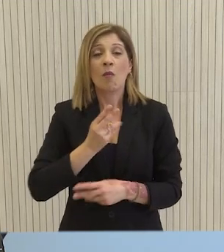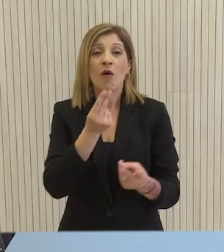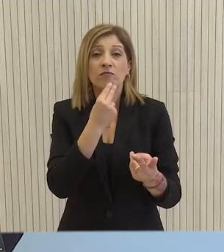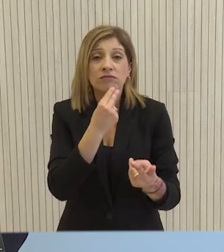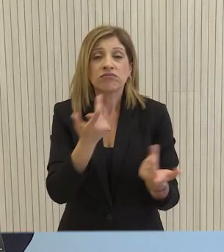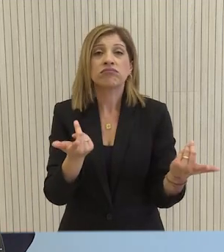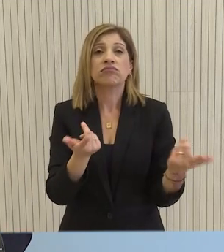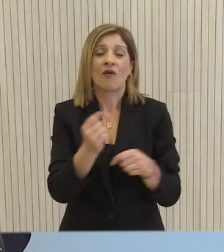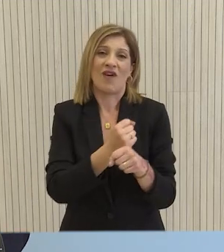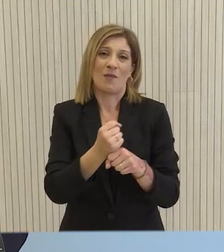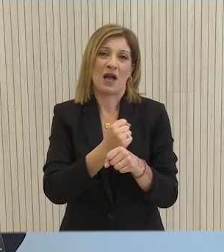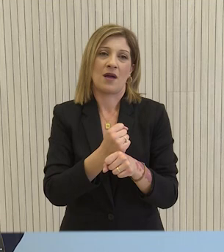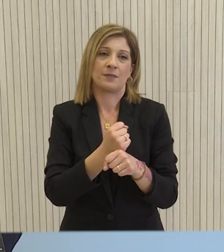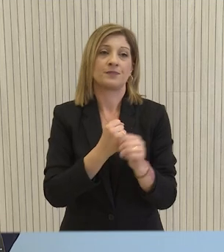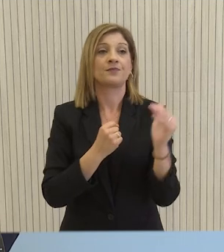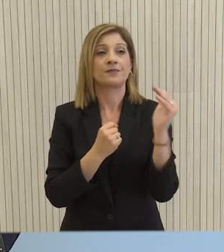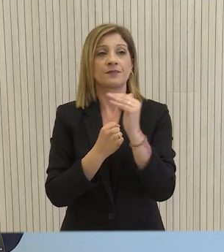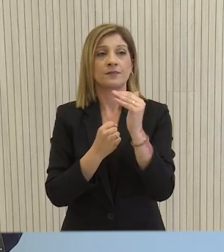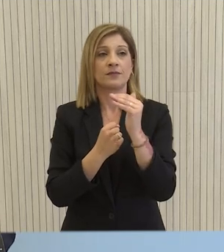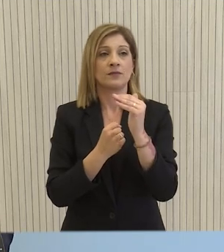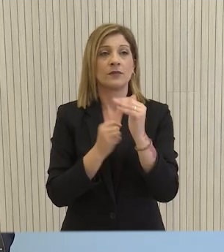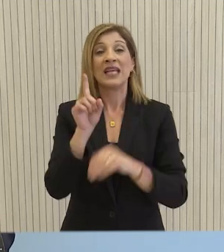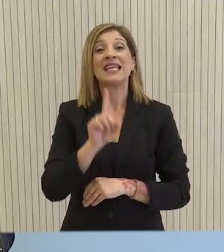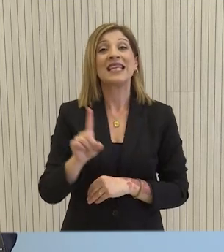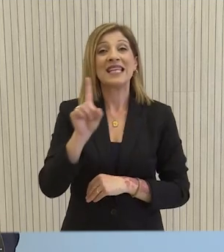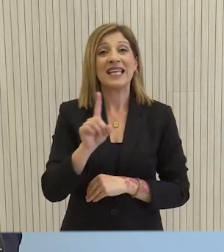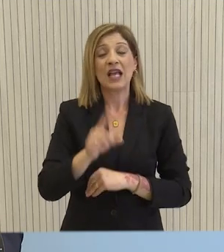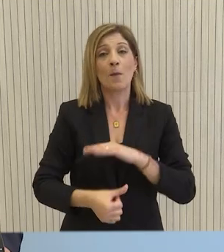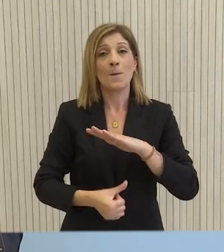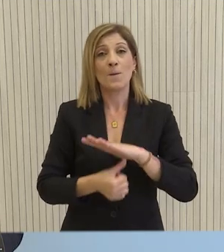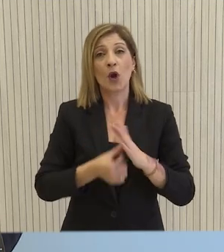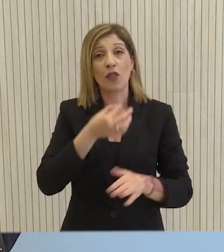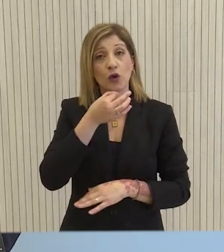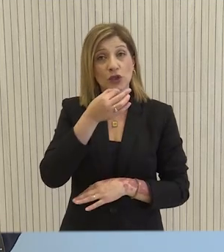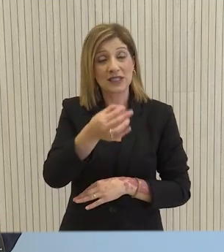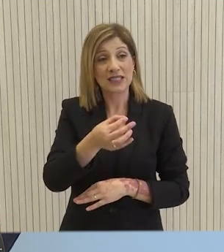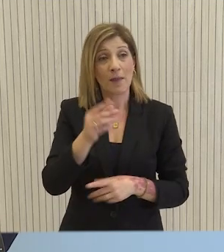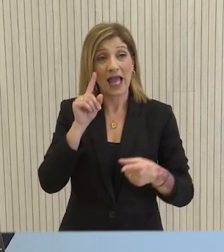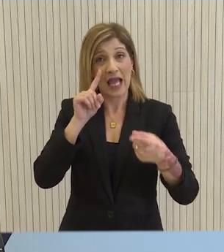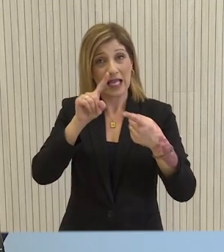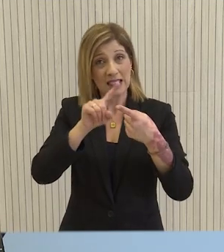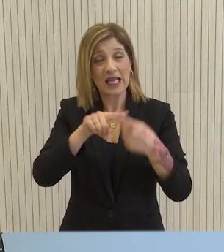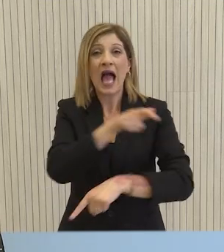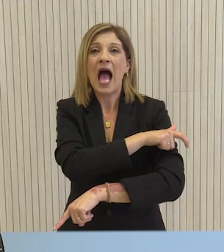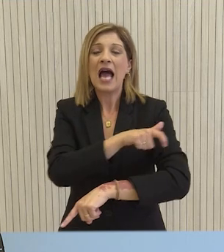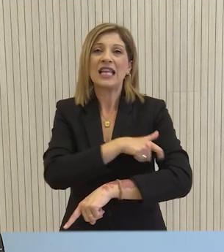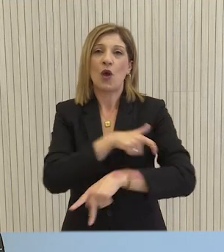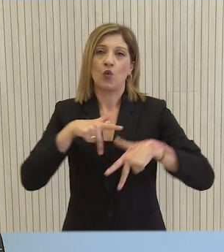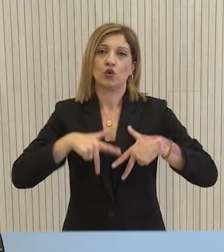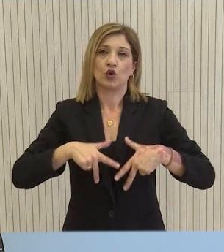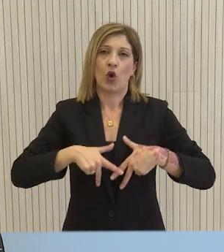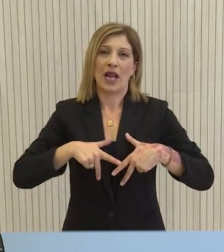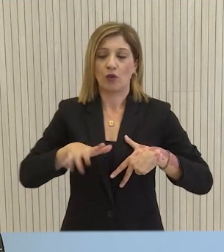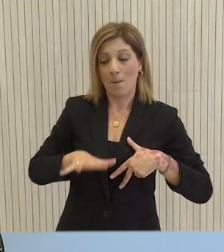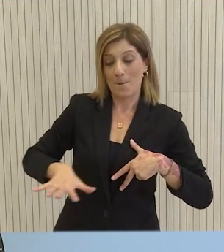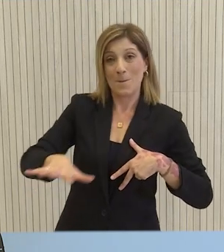τρόφιμα και φαρμακευτική αγωγή. Πρόσωπε, την Κυριακή ο πρόεδρος του Στουρίδη σε προανήγγειλες συναντήσεις με αρχηγούς κρατών στην